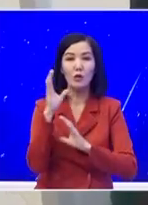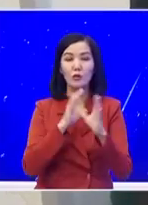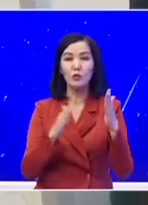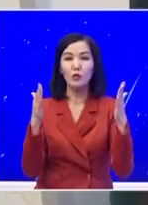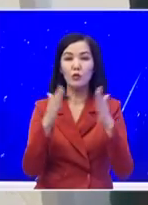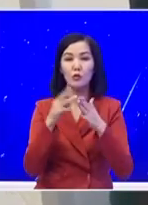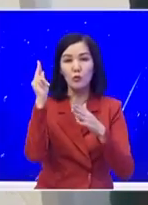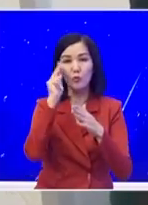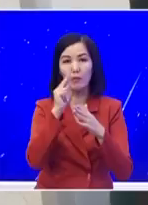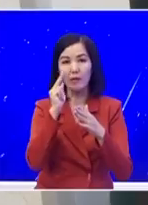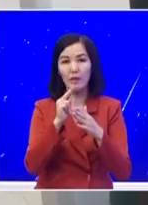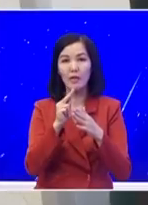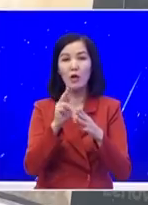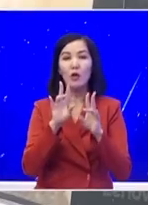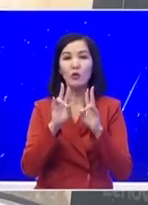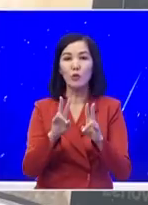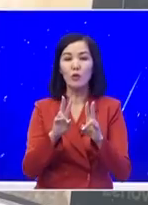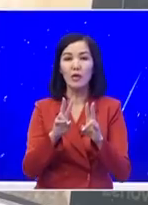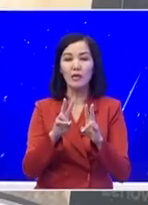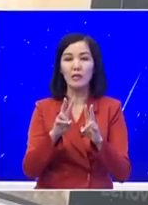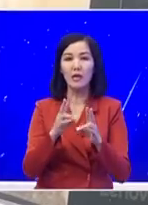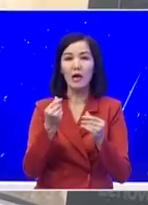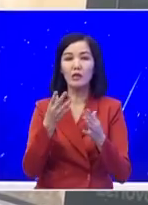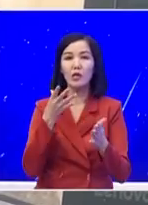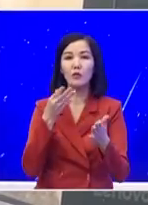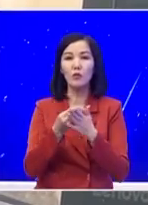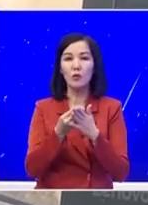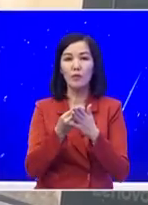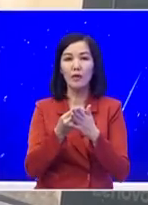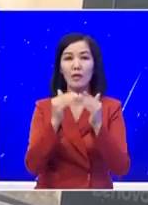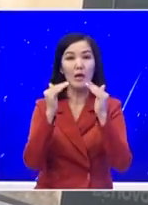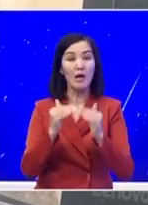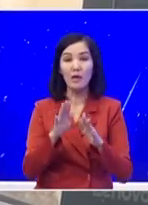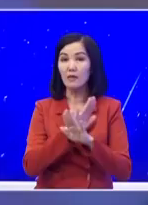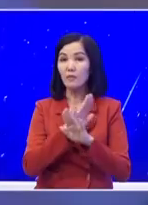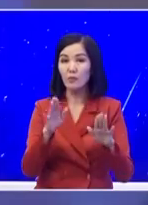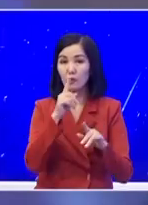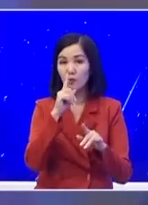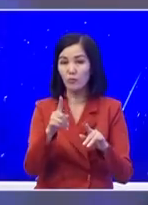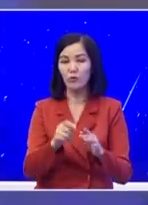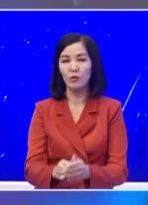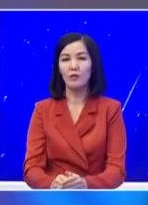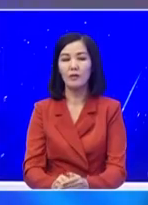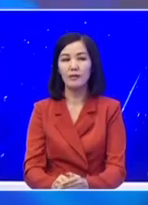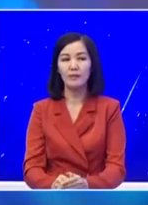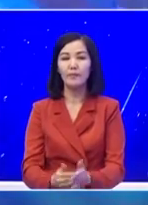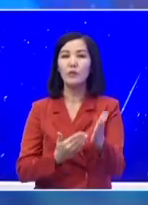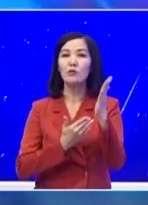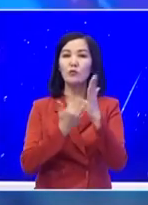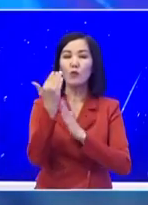отырып білім алады, бірақ бұл ақылы түрде оқитындардың оқу ақысы азаяды деген сөз емес. Жоғарғы оқу